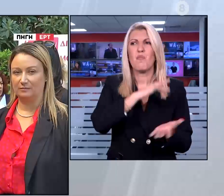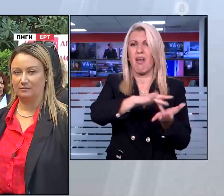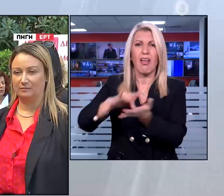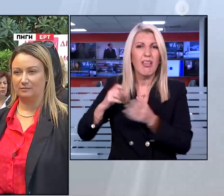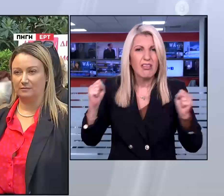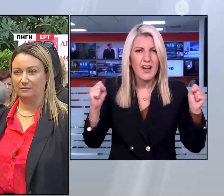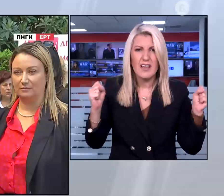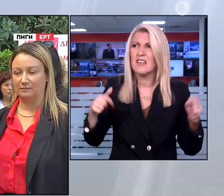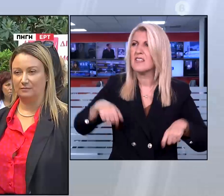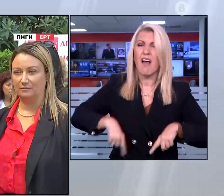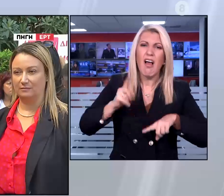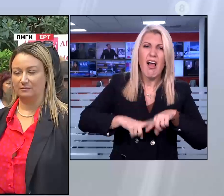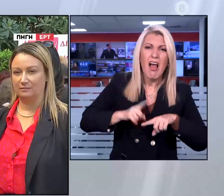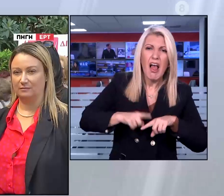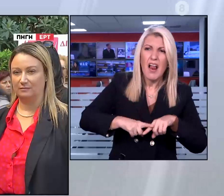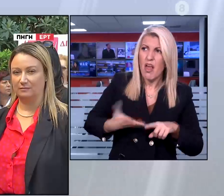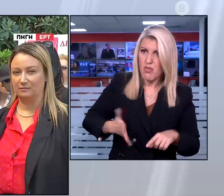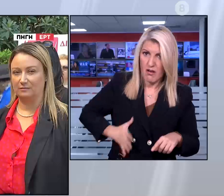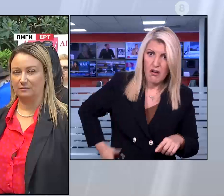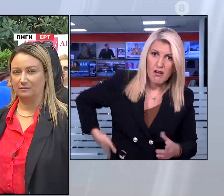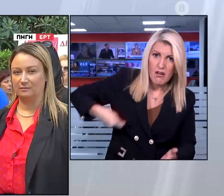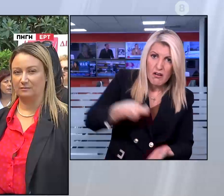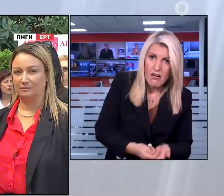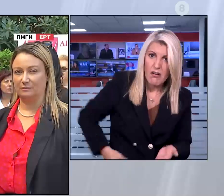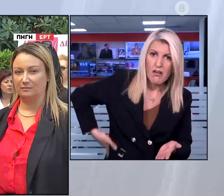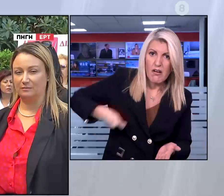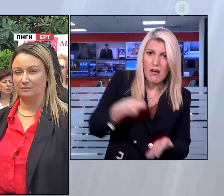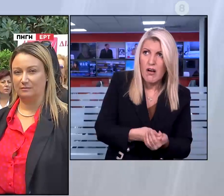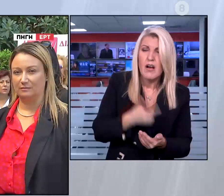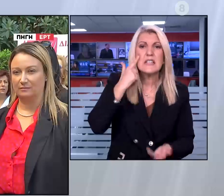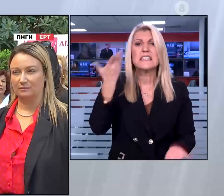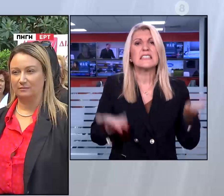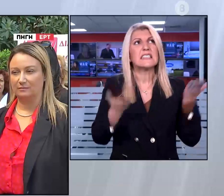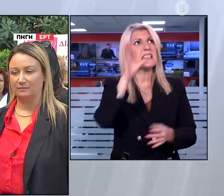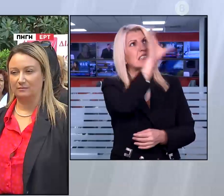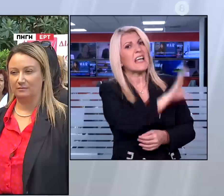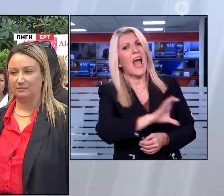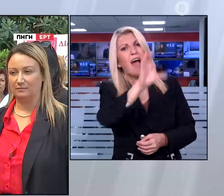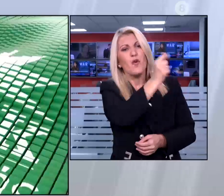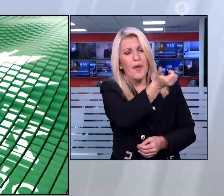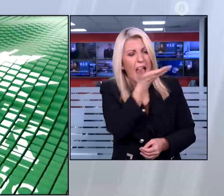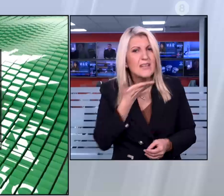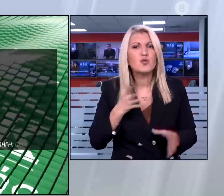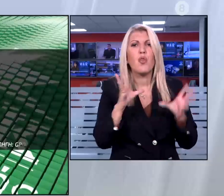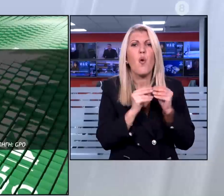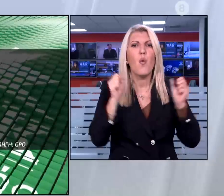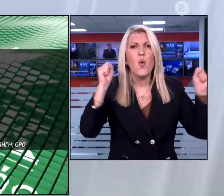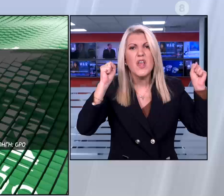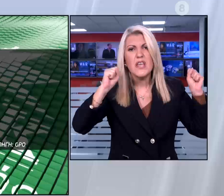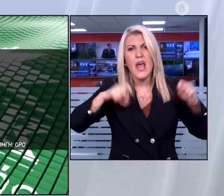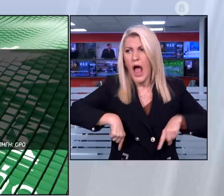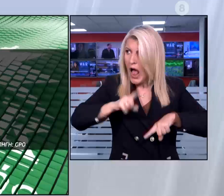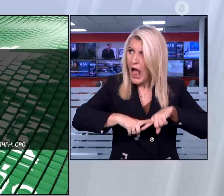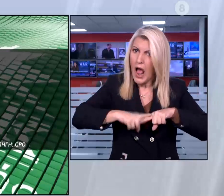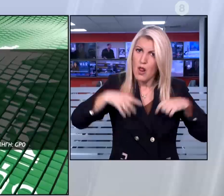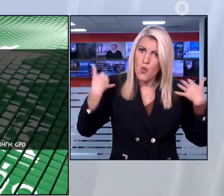χώρα μας και ο λαός μας να πληρώνει τις δεύτερες υψηλότερες δαπάνες υγείας σε όλη την Ευρώπη. Σε χθεσινή δημοσκόπηση για την